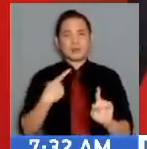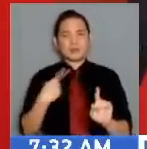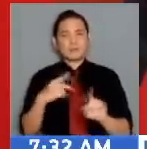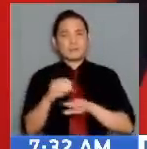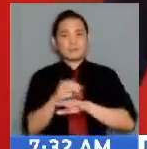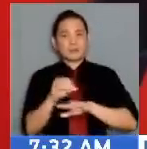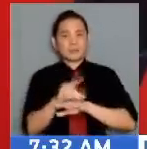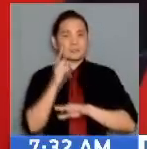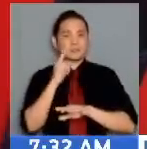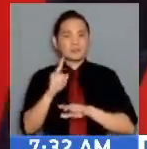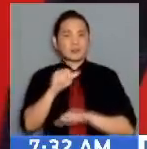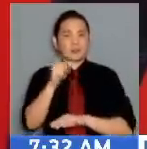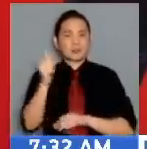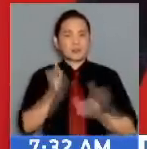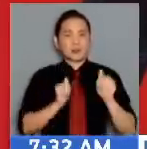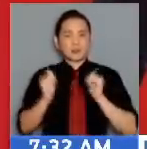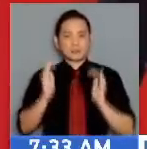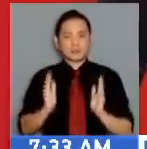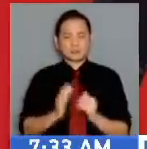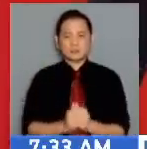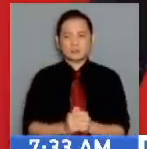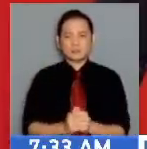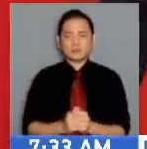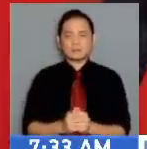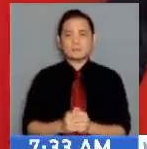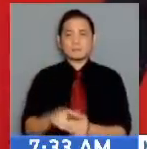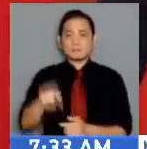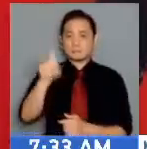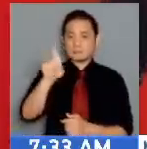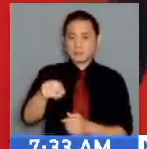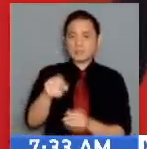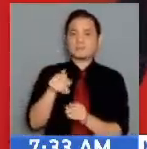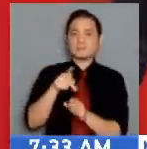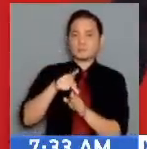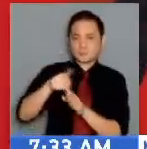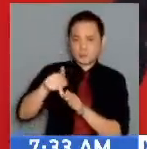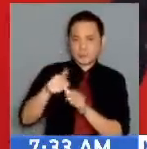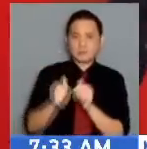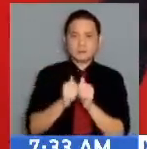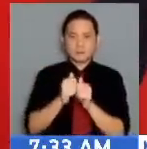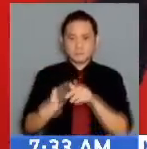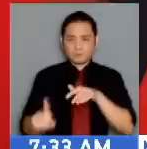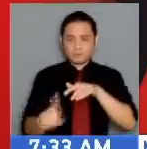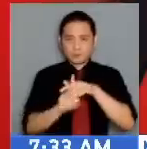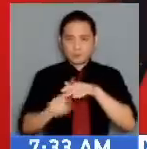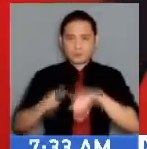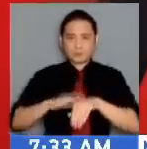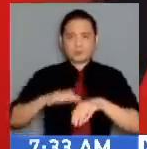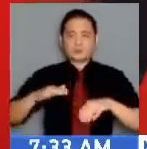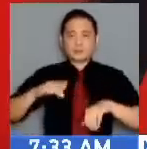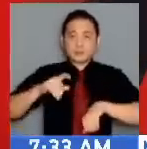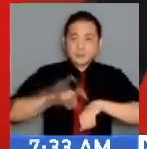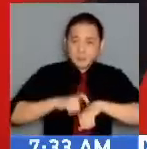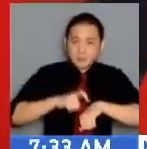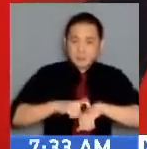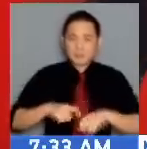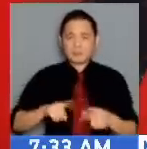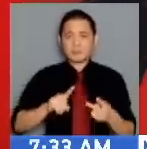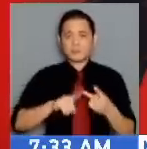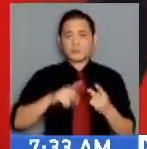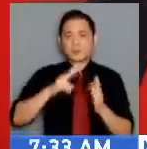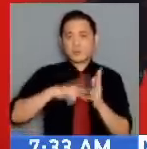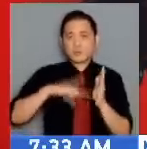be professional. And be professional means coming to the set on time, reading your script, knowing your